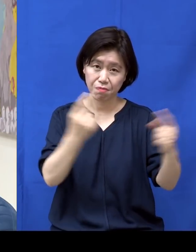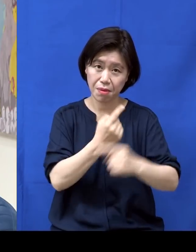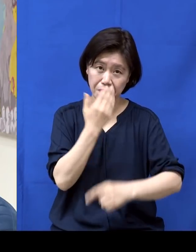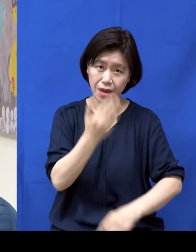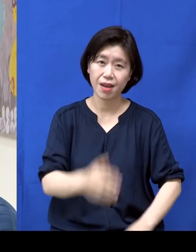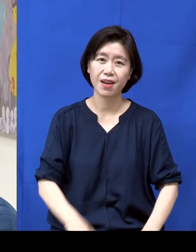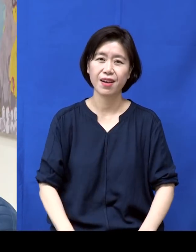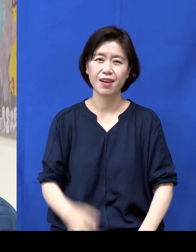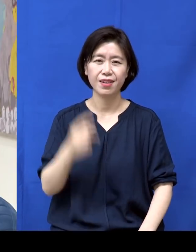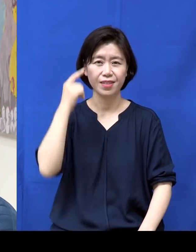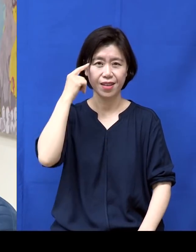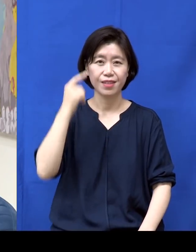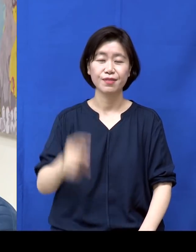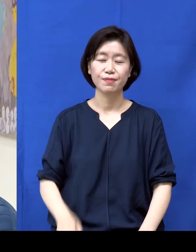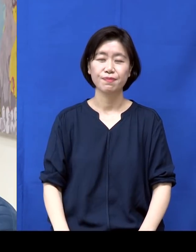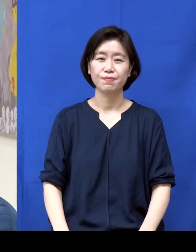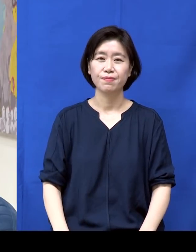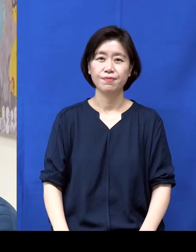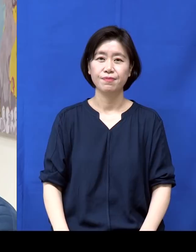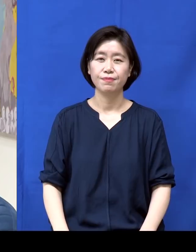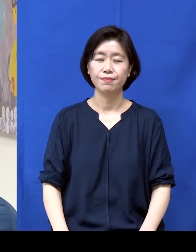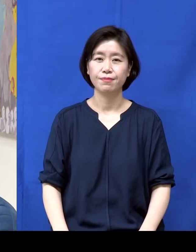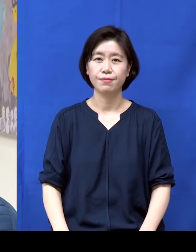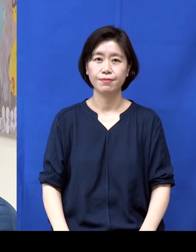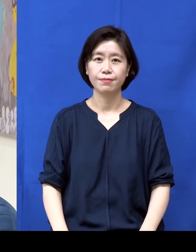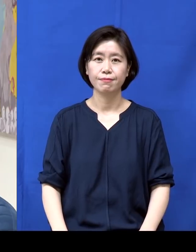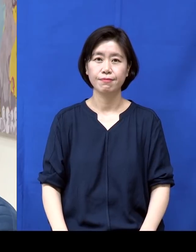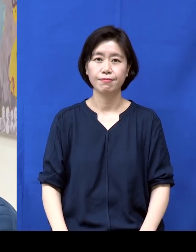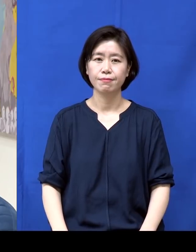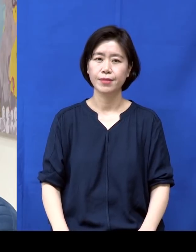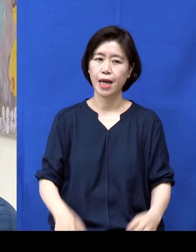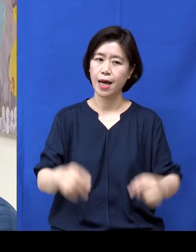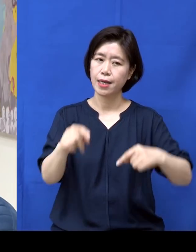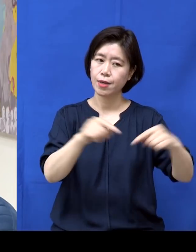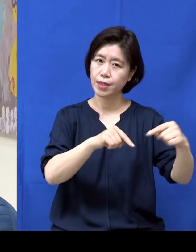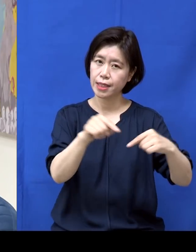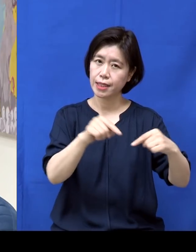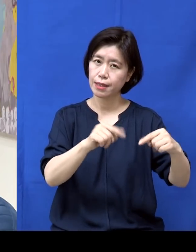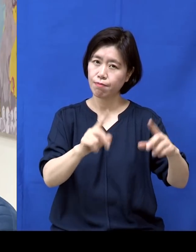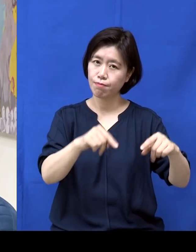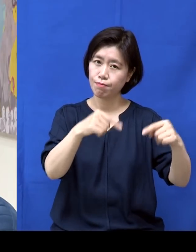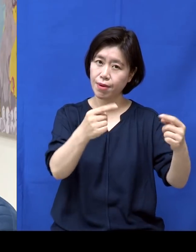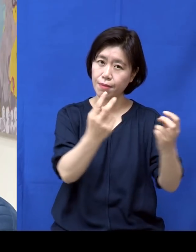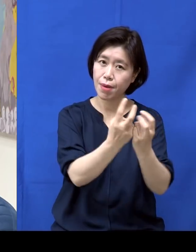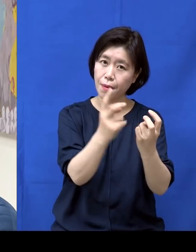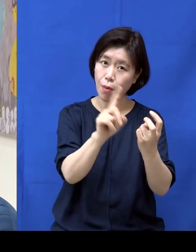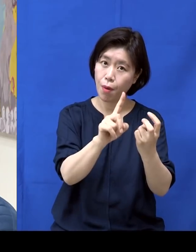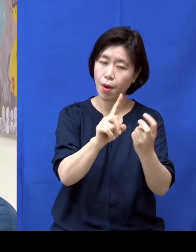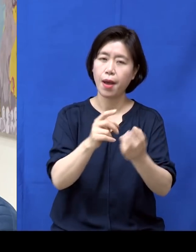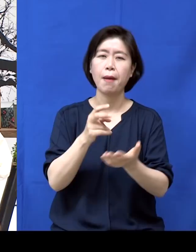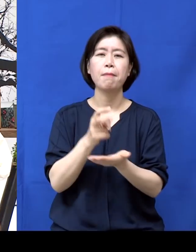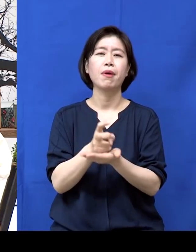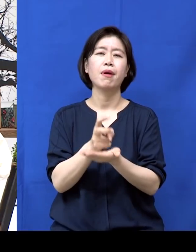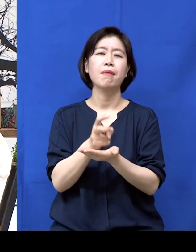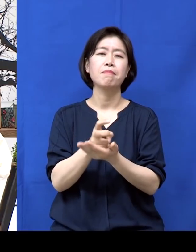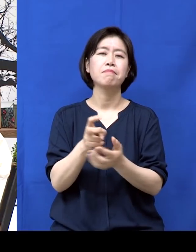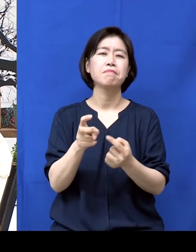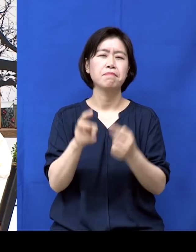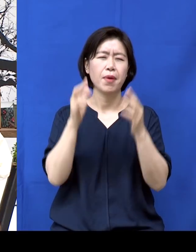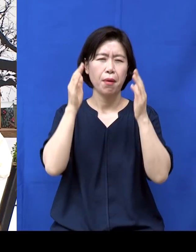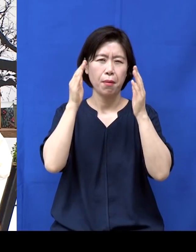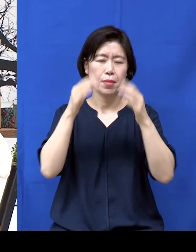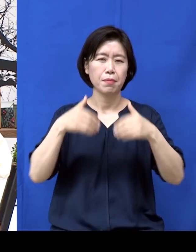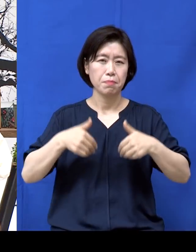하면서 세상을 바꿀 수 있겠더라고요. 그래서 정치를 어떻게 할 수 있을까 생각해 보니까 법학을 해야겠더라고요.